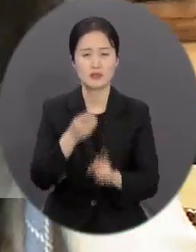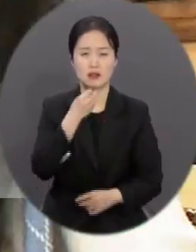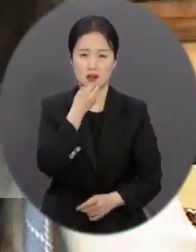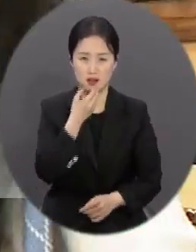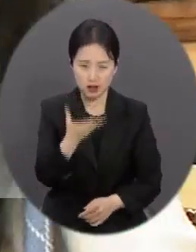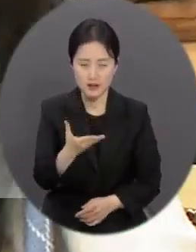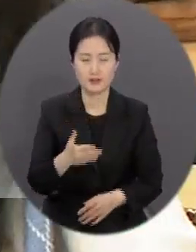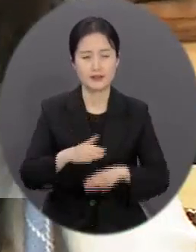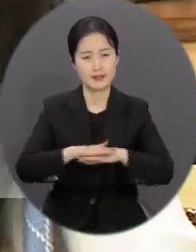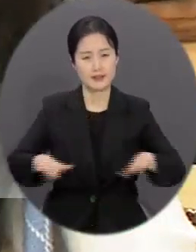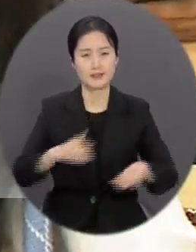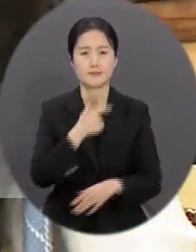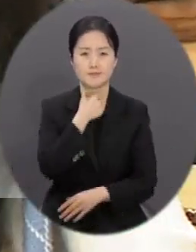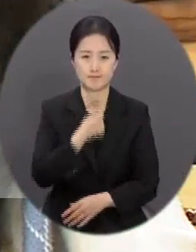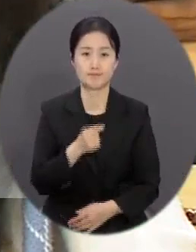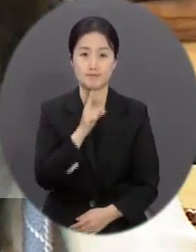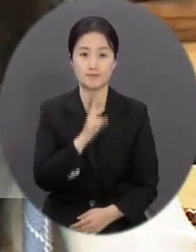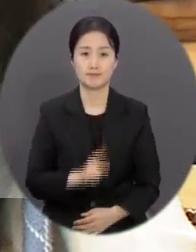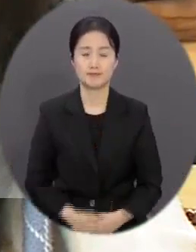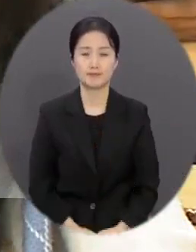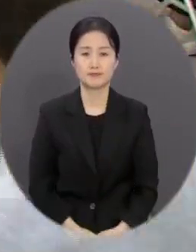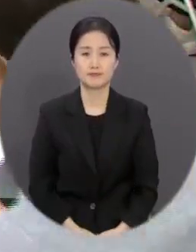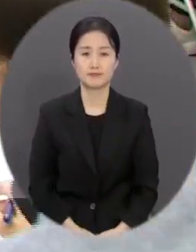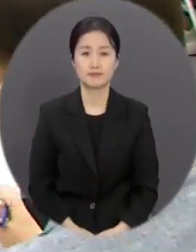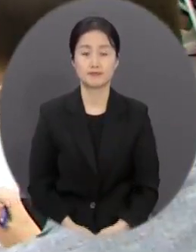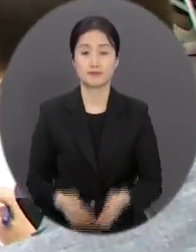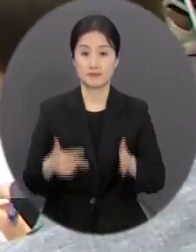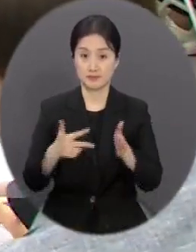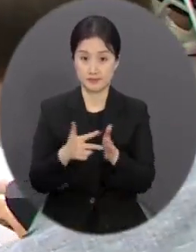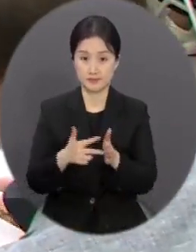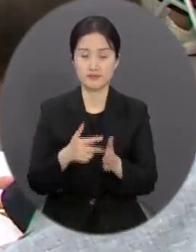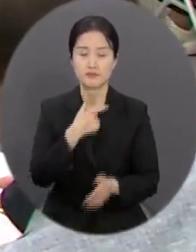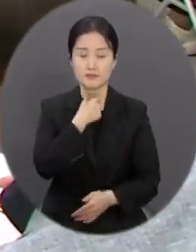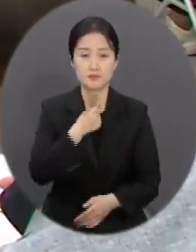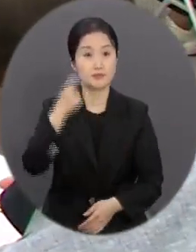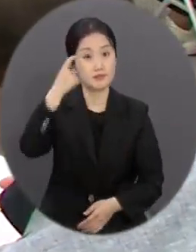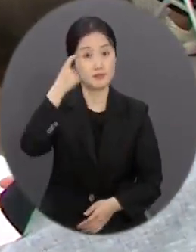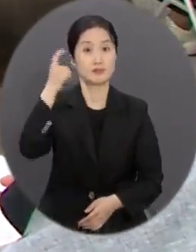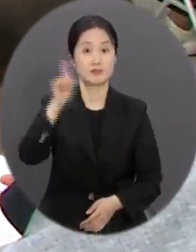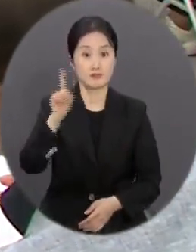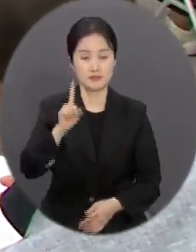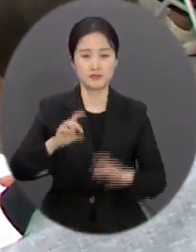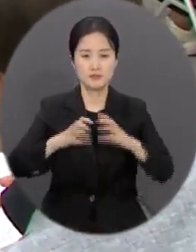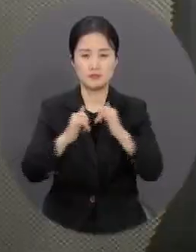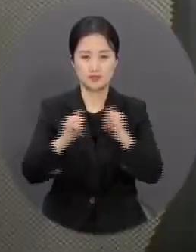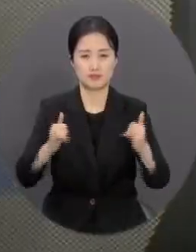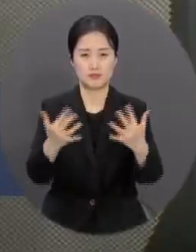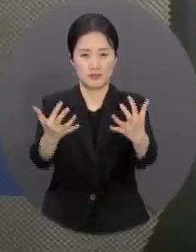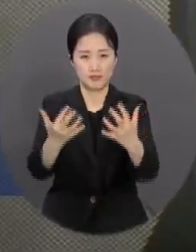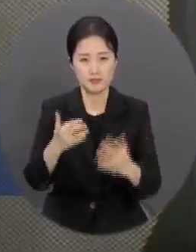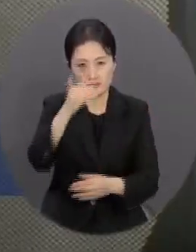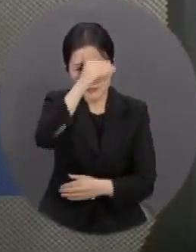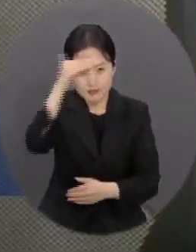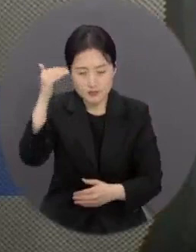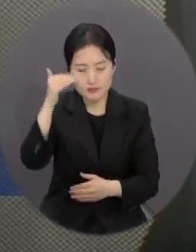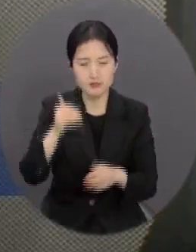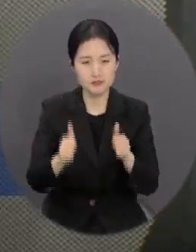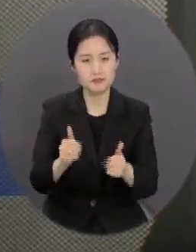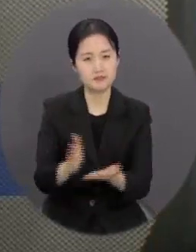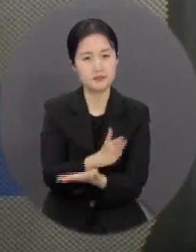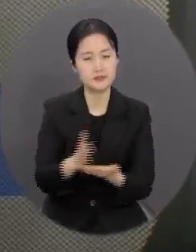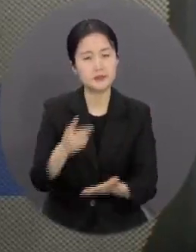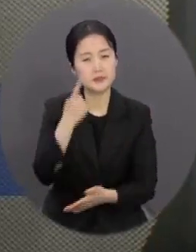갈등과 반목을 해결해보자는 겁니다. 재단은 시민 참여를 통한 공론화를 제안했습니다. 때로는 옳고 그름을